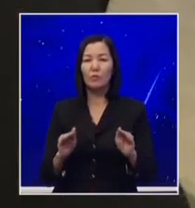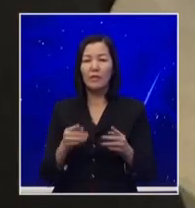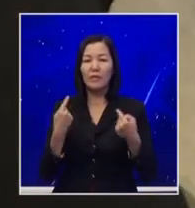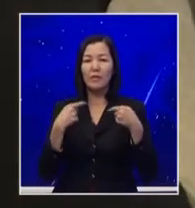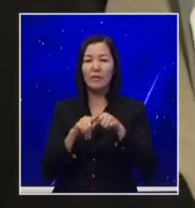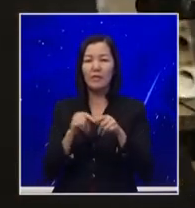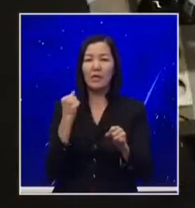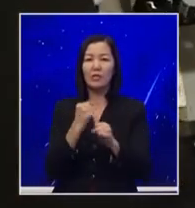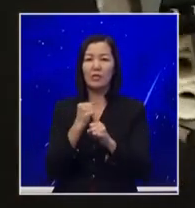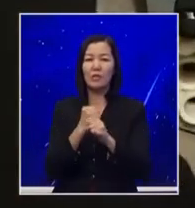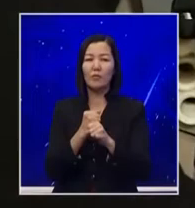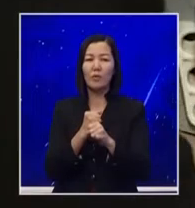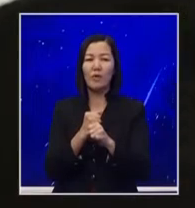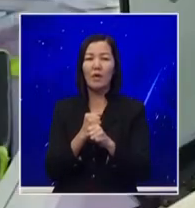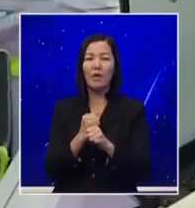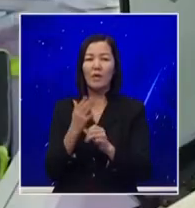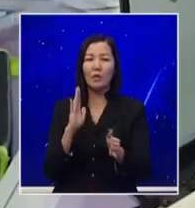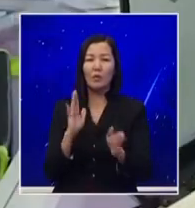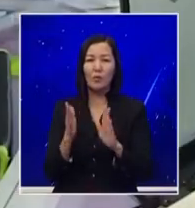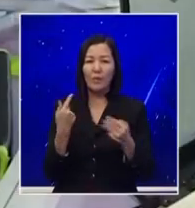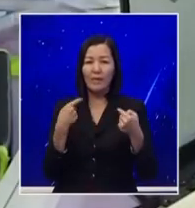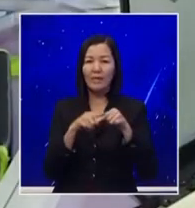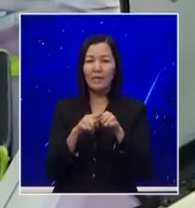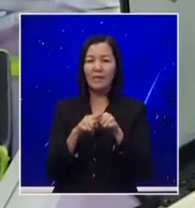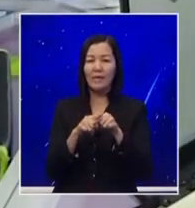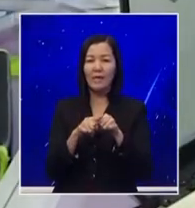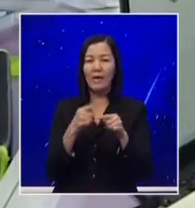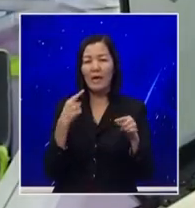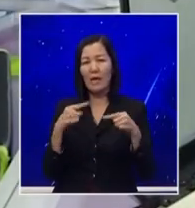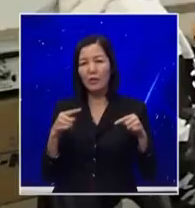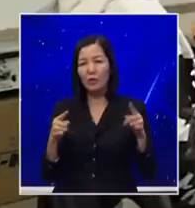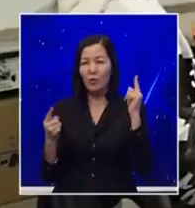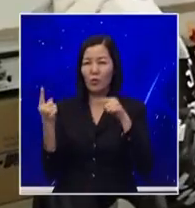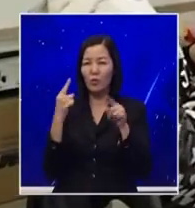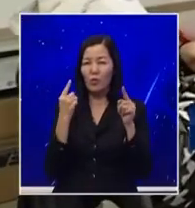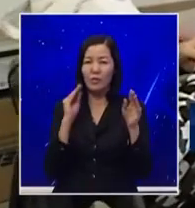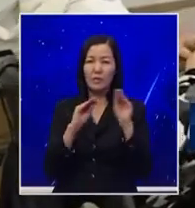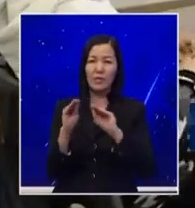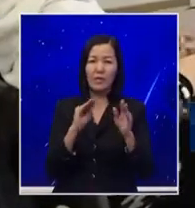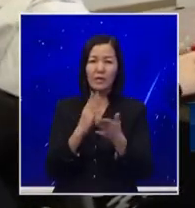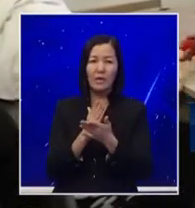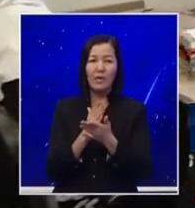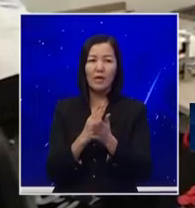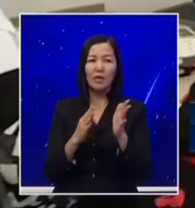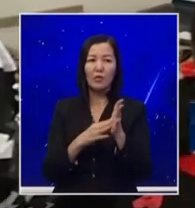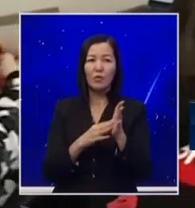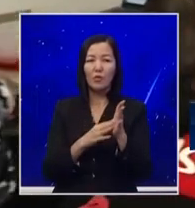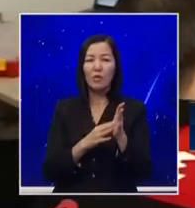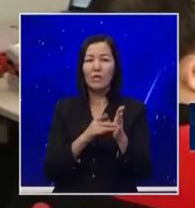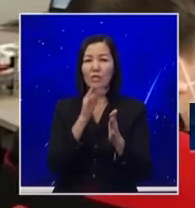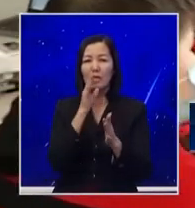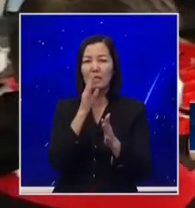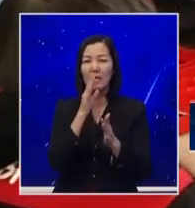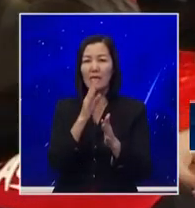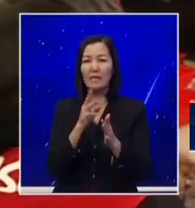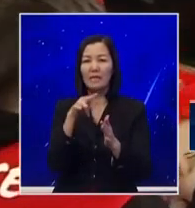жасаудың алғашқы шарттарын меңгереді. Әр бала қиялына ерік беріп, түрлі робот машиналарды құрастырады. 9 жастағы Дарын робототехника үйірмесіне келгеніне